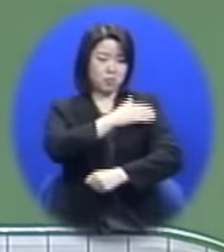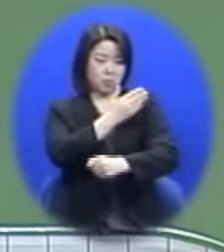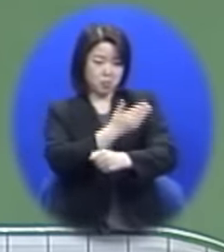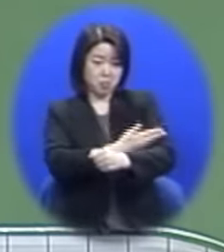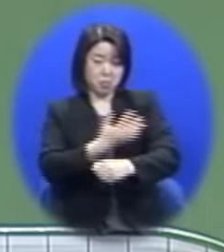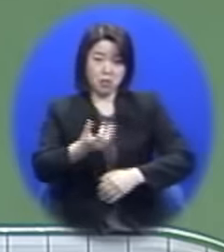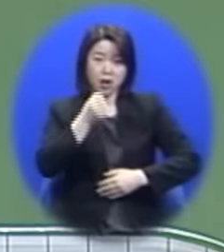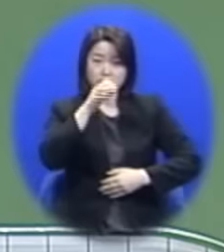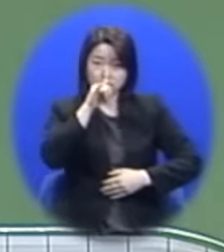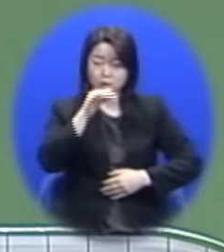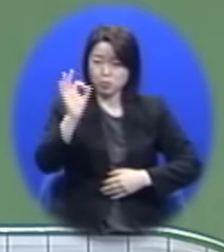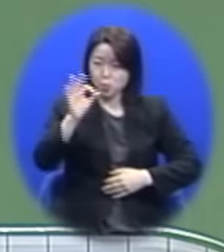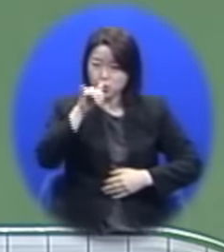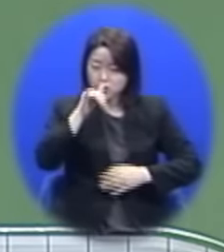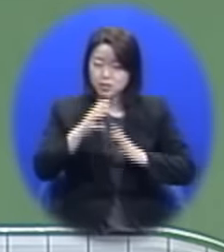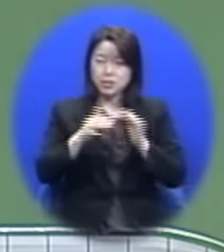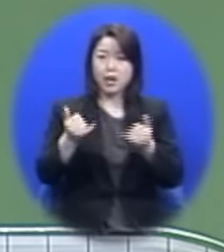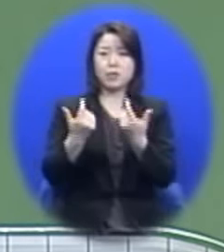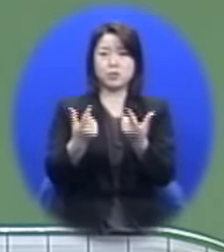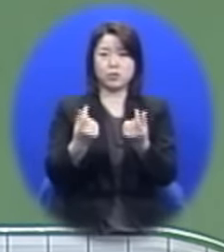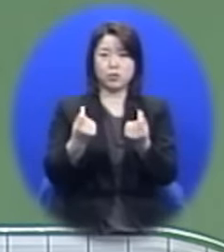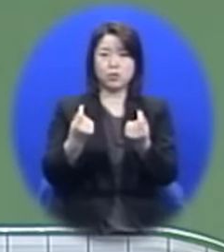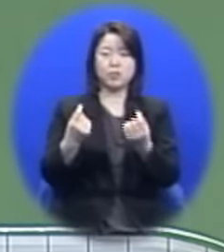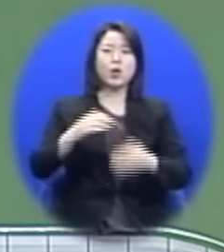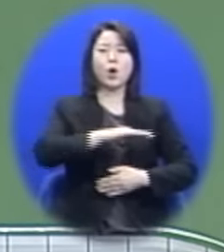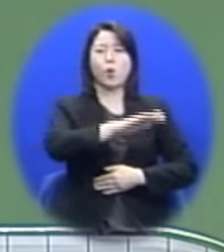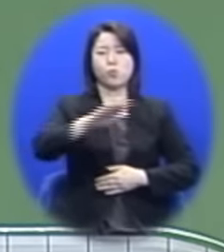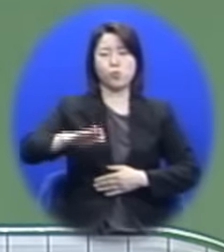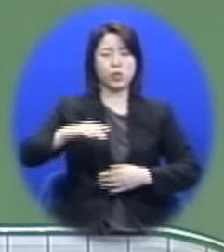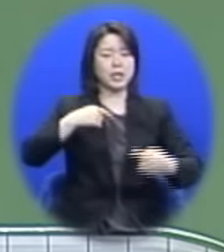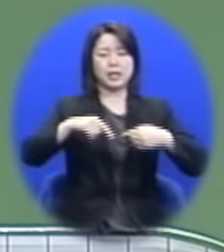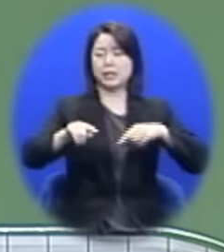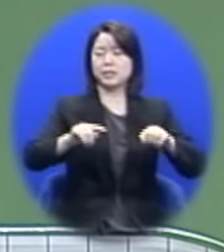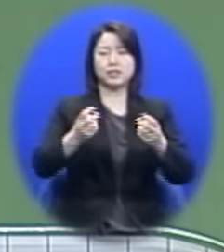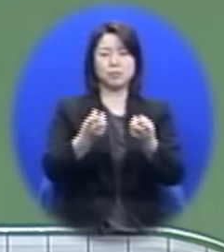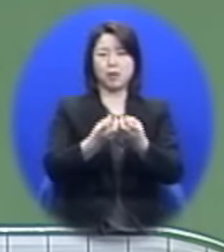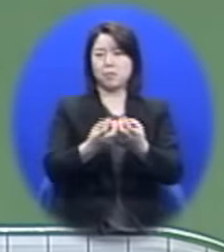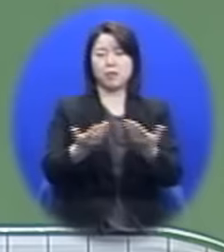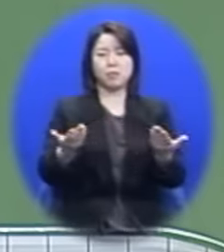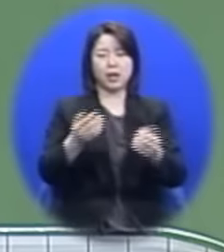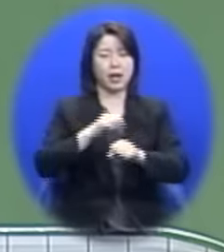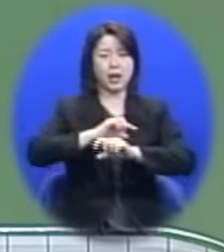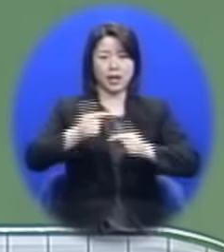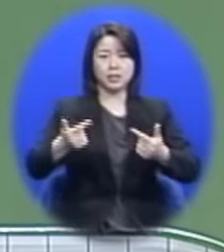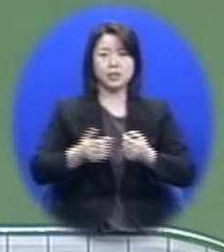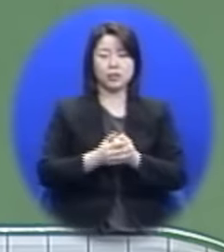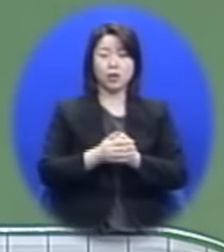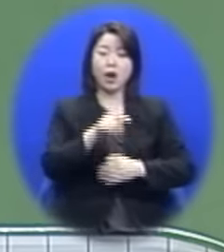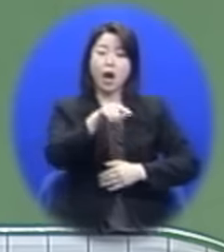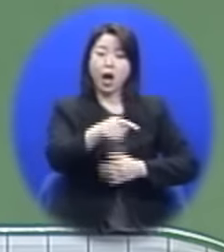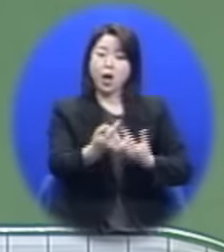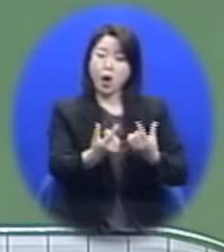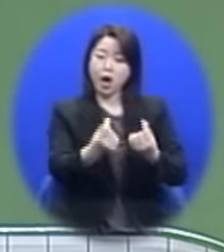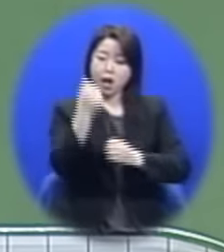사람이나 그런 사람들처럼 우리를 다스리지 않으십니다. 그런 기준으로 보니까 하나님이 어디 계시냐